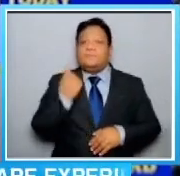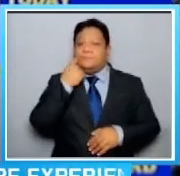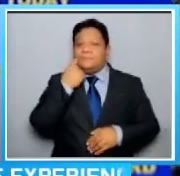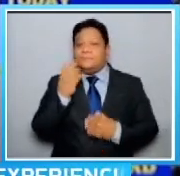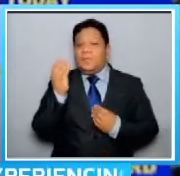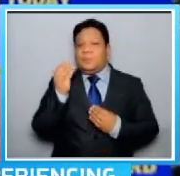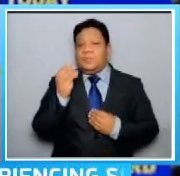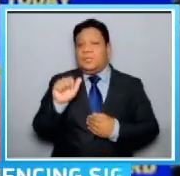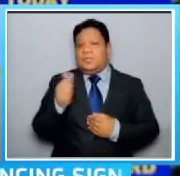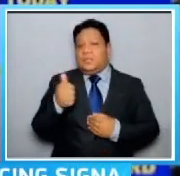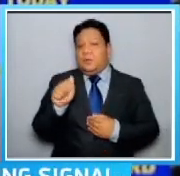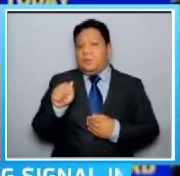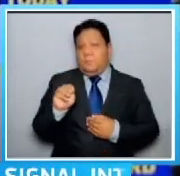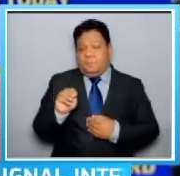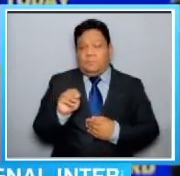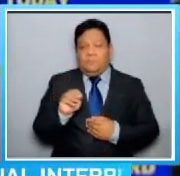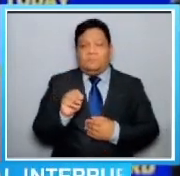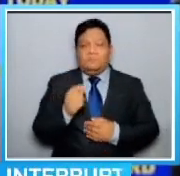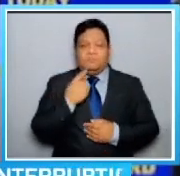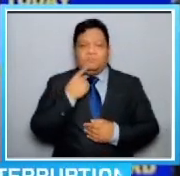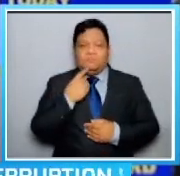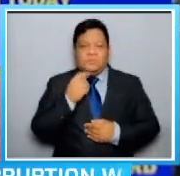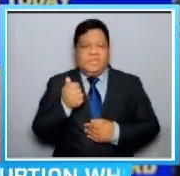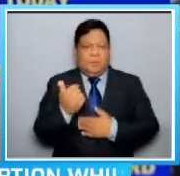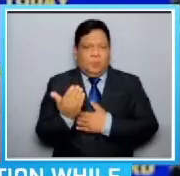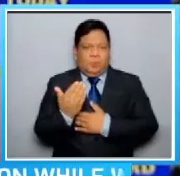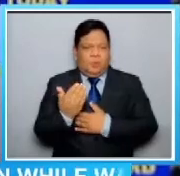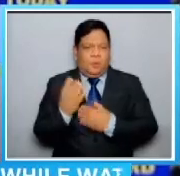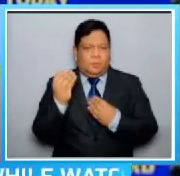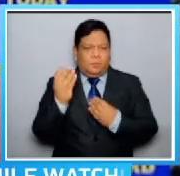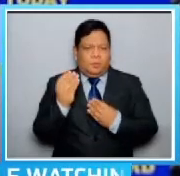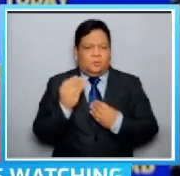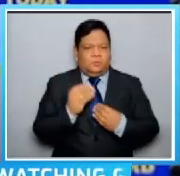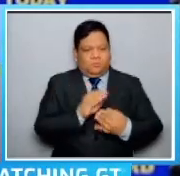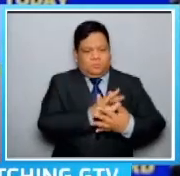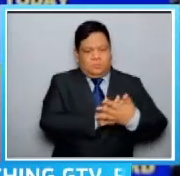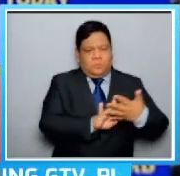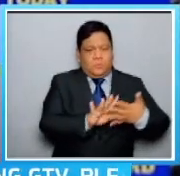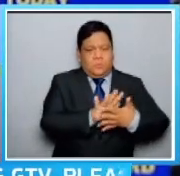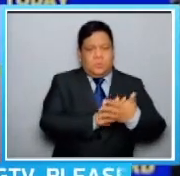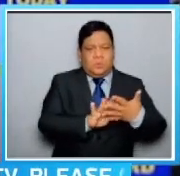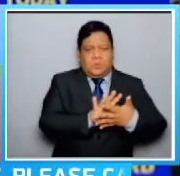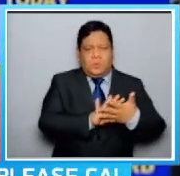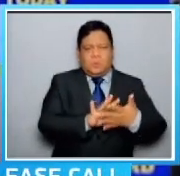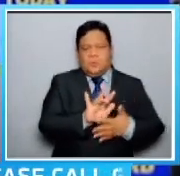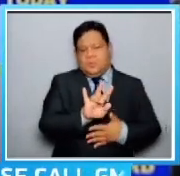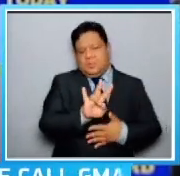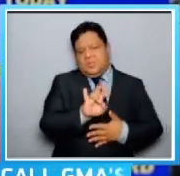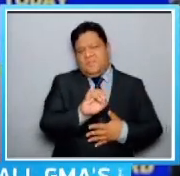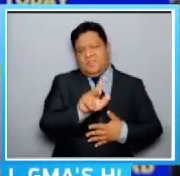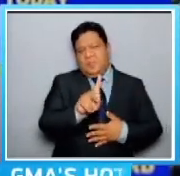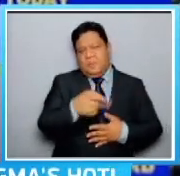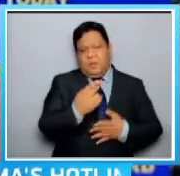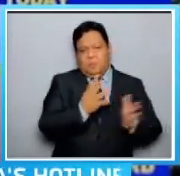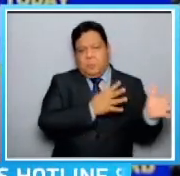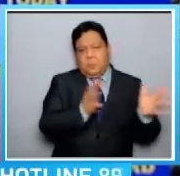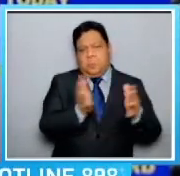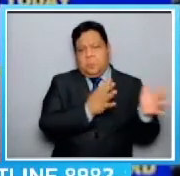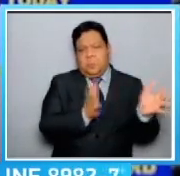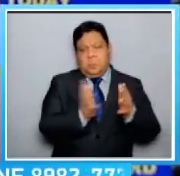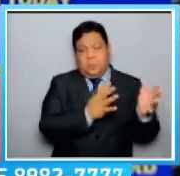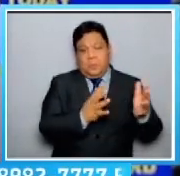hangin na aabot ng 55 kilometers per malapit sa gitna at 70 kilometers naman ang kanyang pagbugso. Ito ay kumikilos